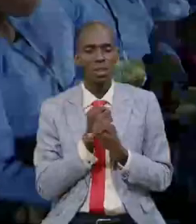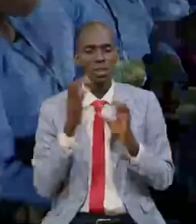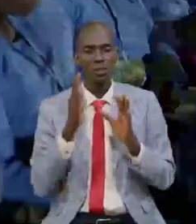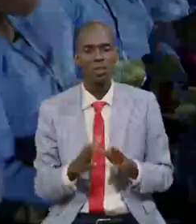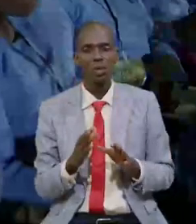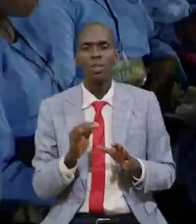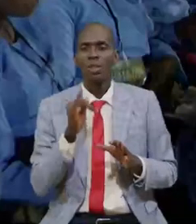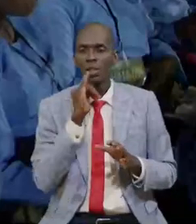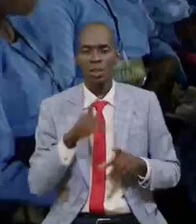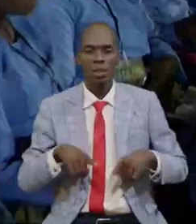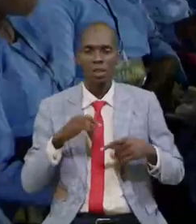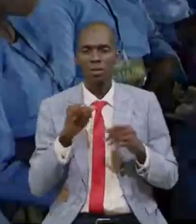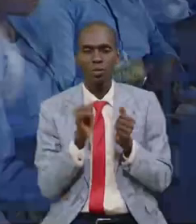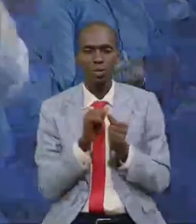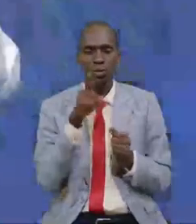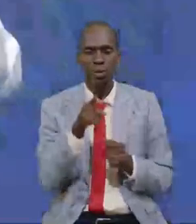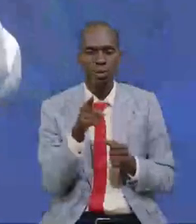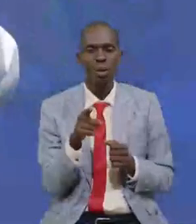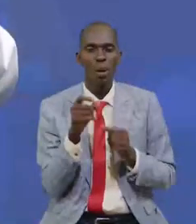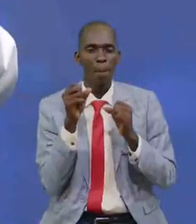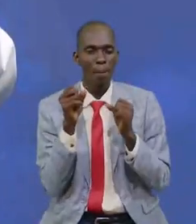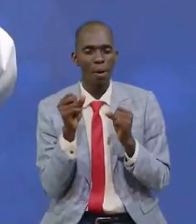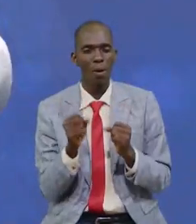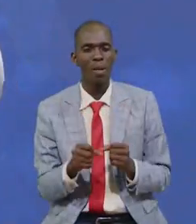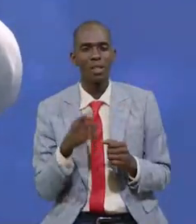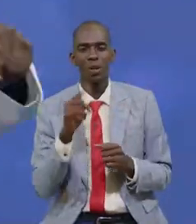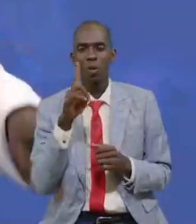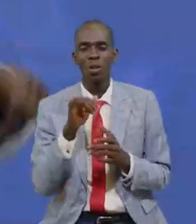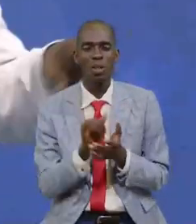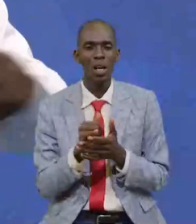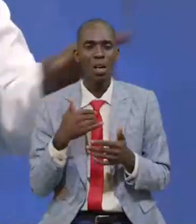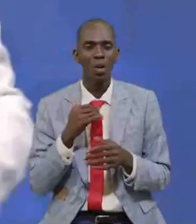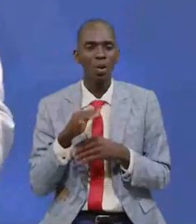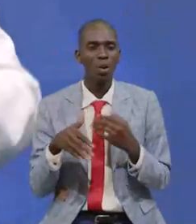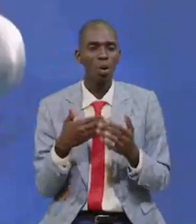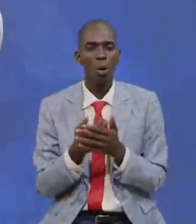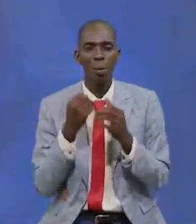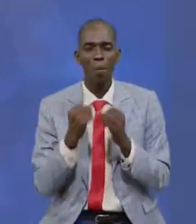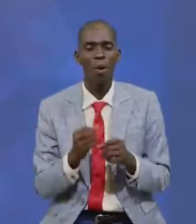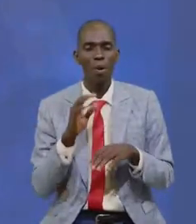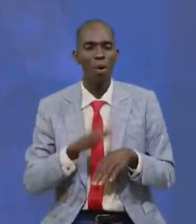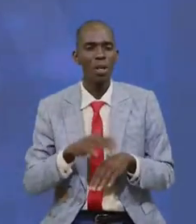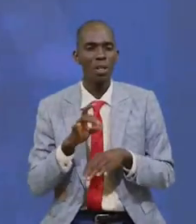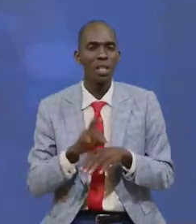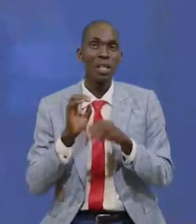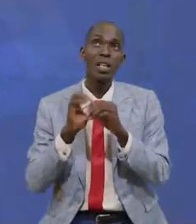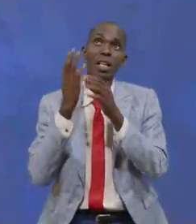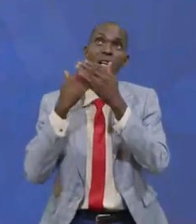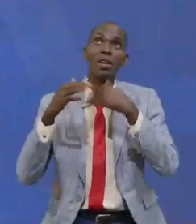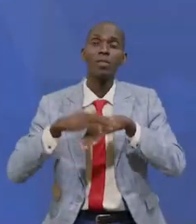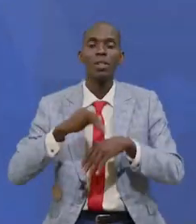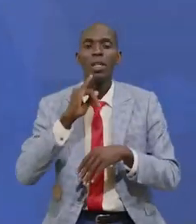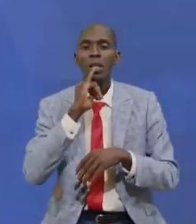vit avec vous. La puissance, celui-là qui a tout le pouvoir de la terre et du